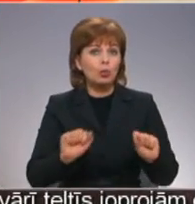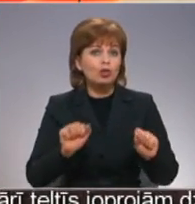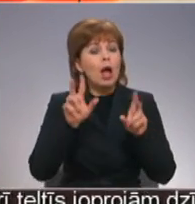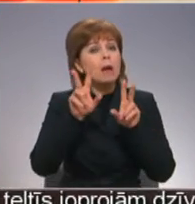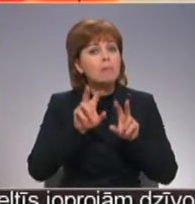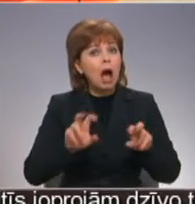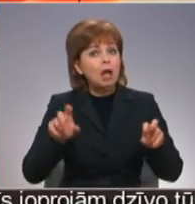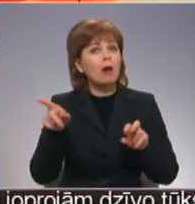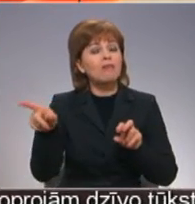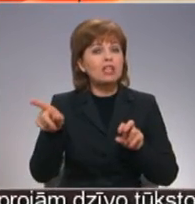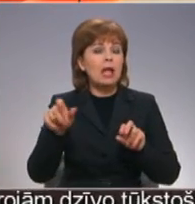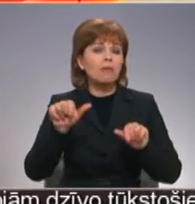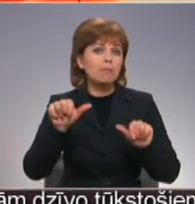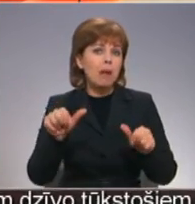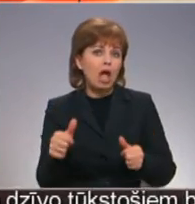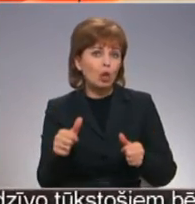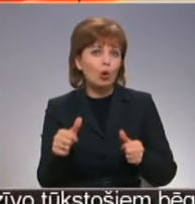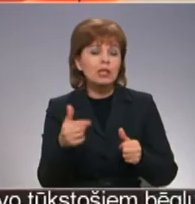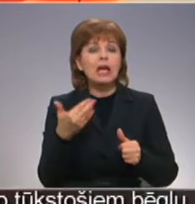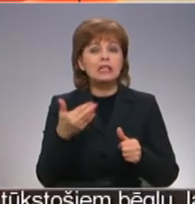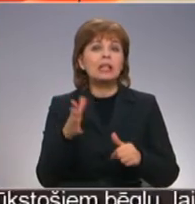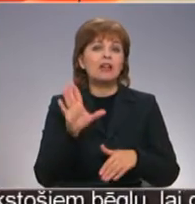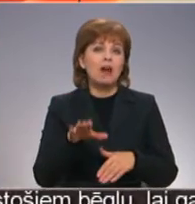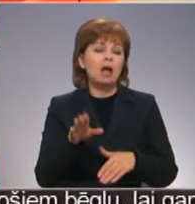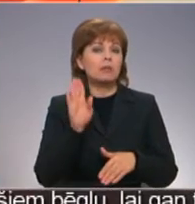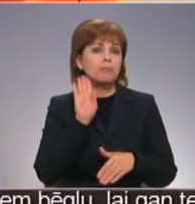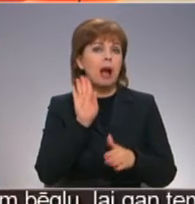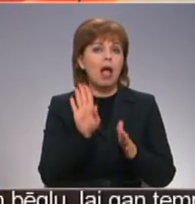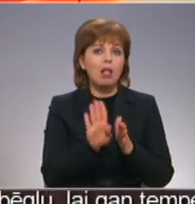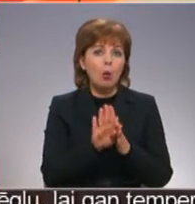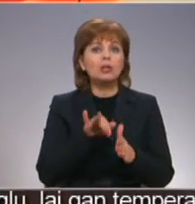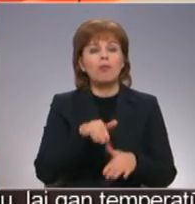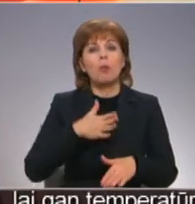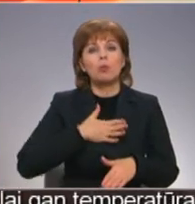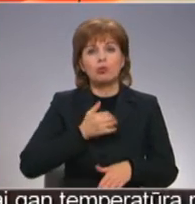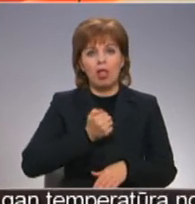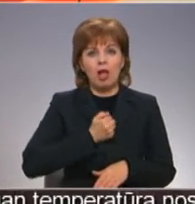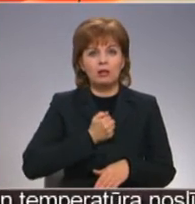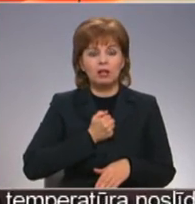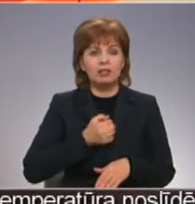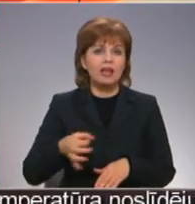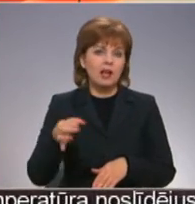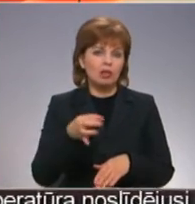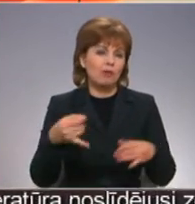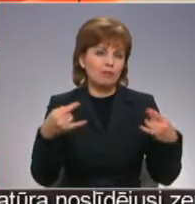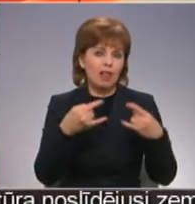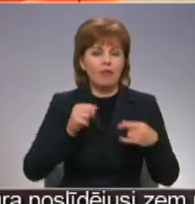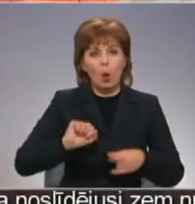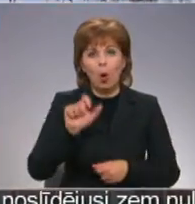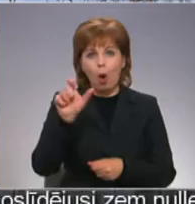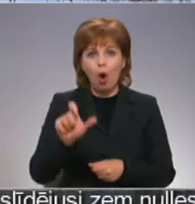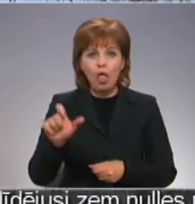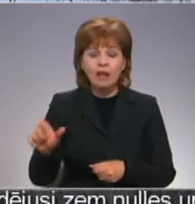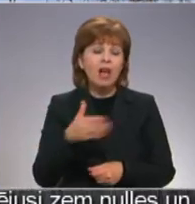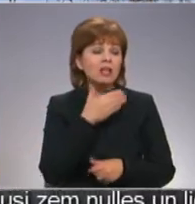pārbaudas metodas un to, cik lielā mērā uz tām var paļauties, devās mūsu Latgales reģionālās televīzijas kolēģi. Kaut gan